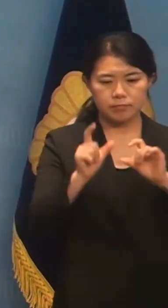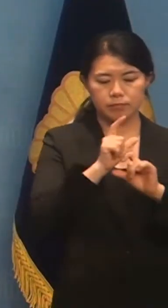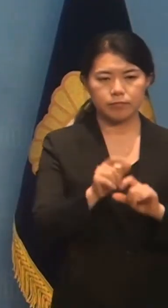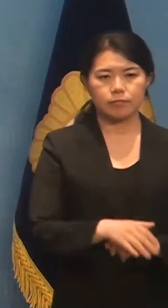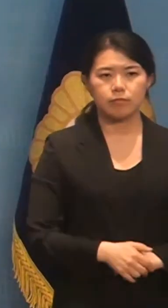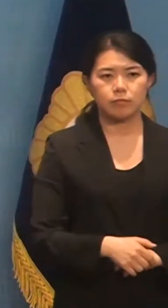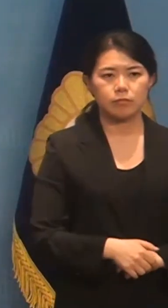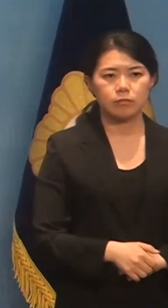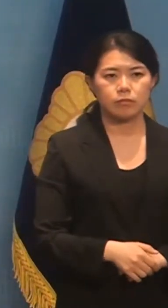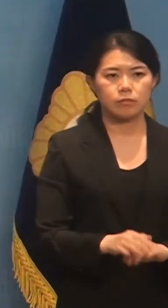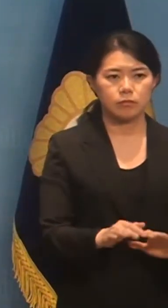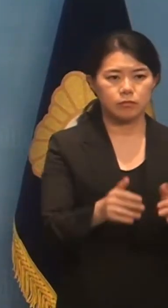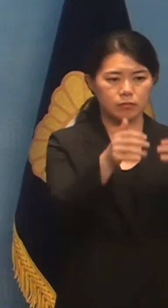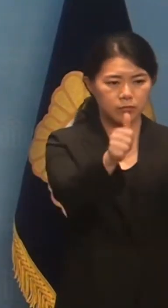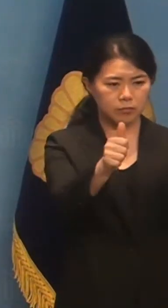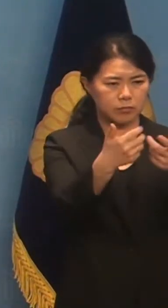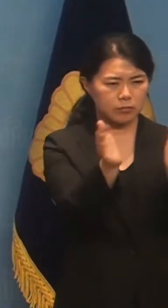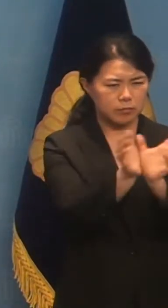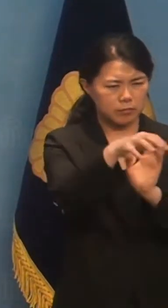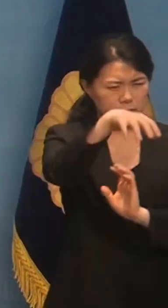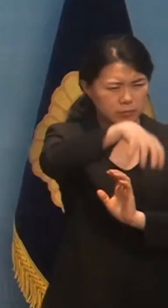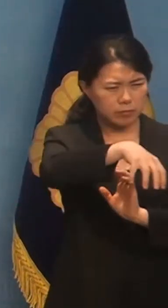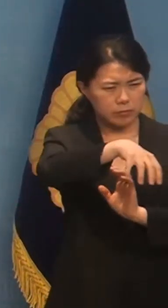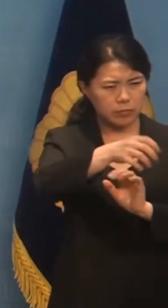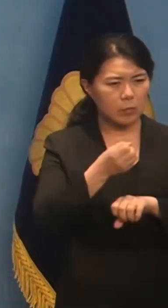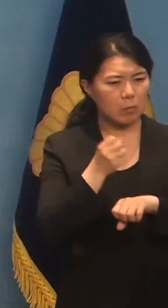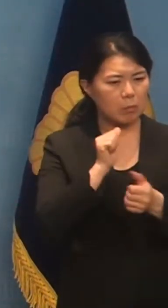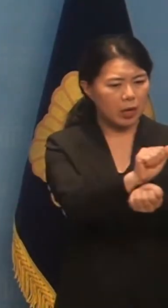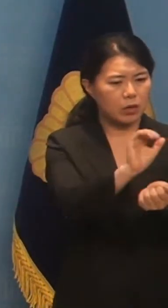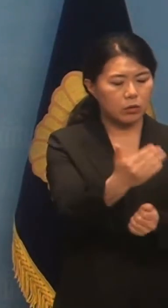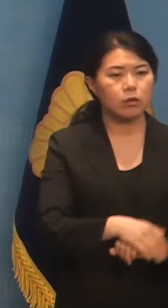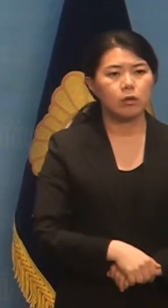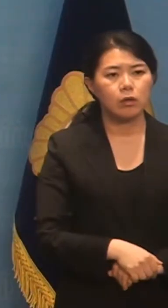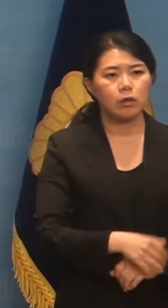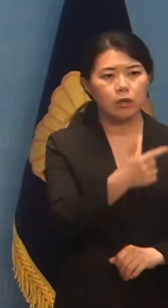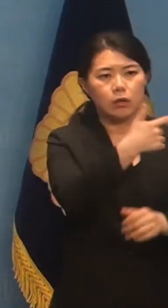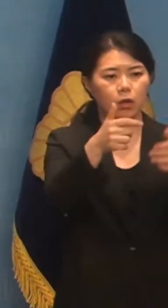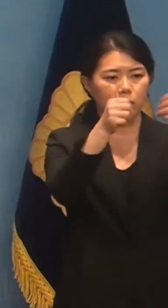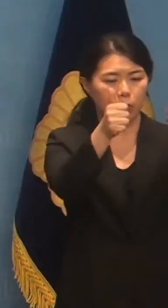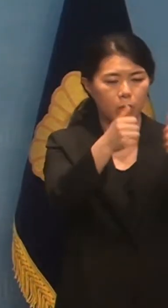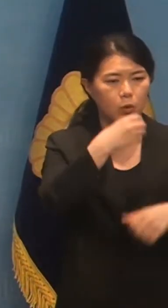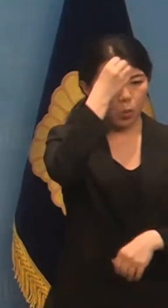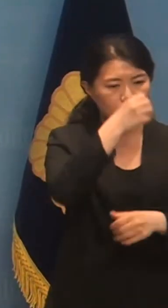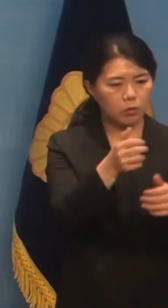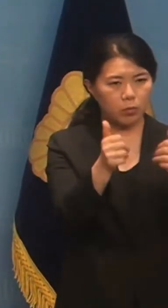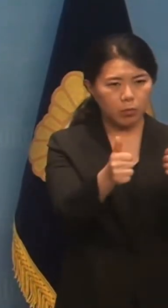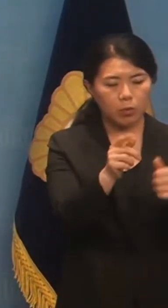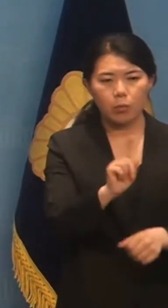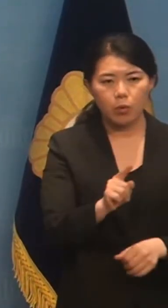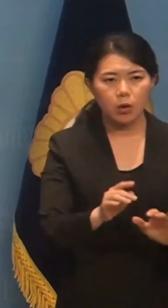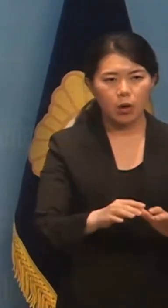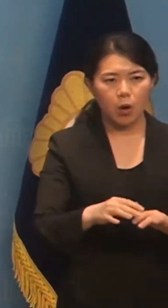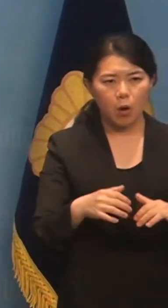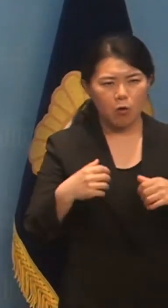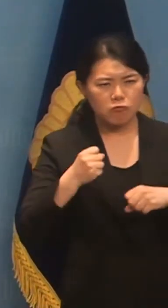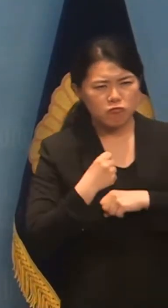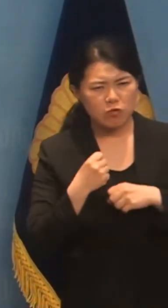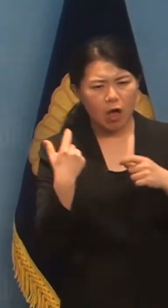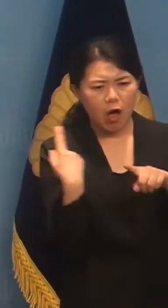악의적 행태가 사법부로까지 전이되었다. 대법원과 서울고등법원은 마치